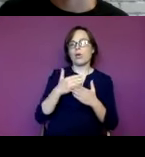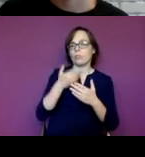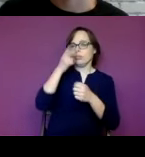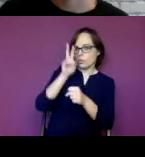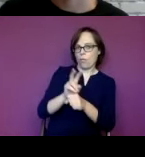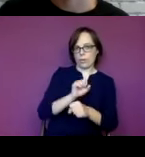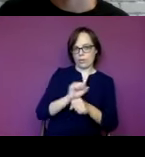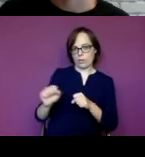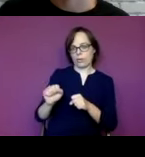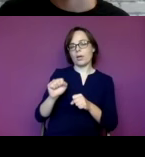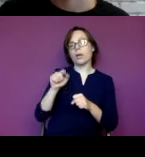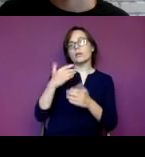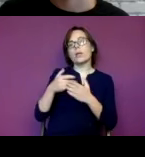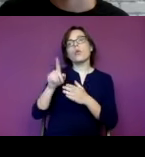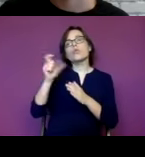pytania